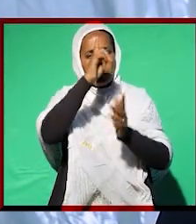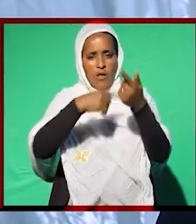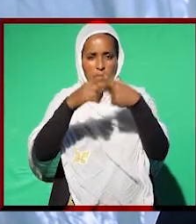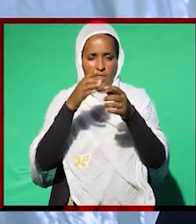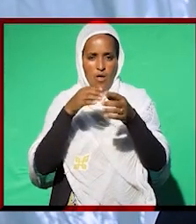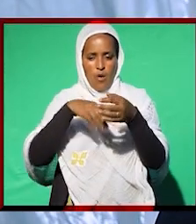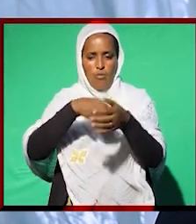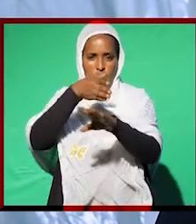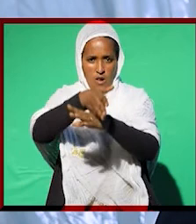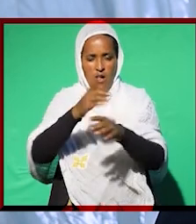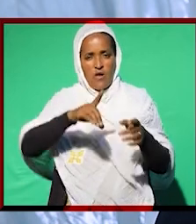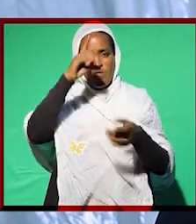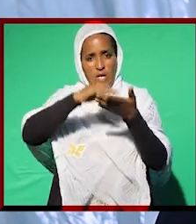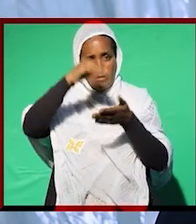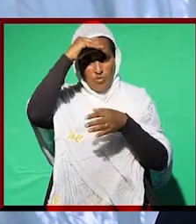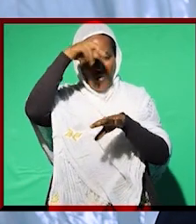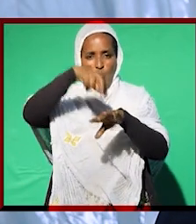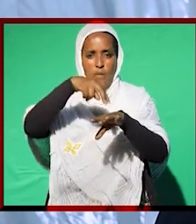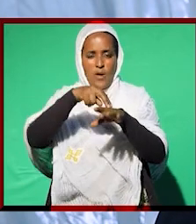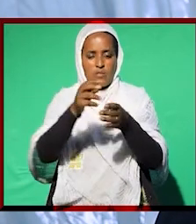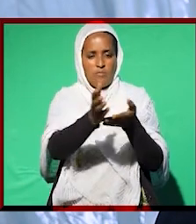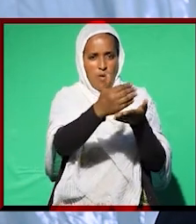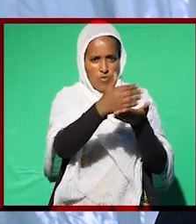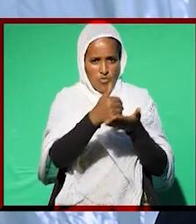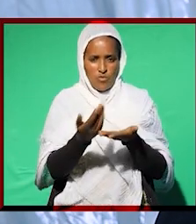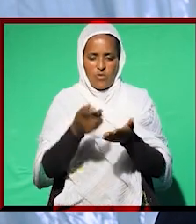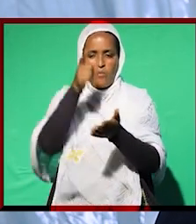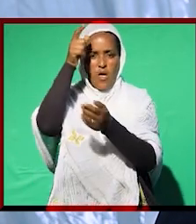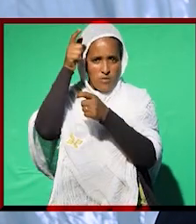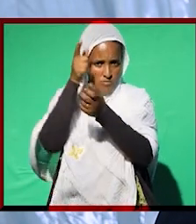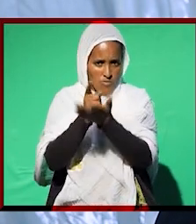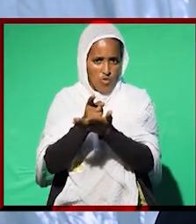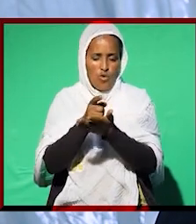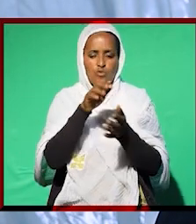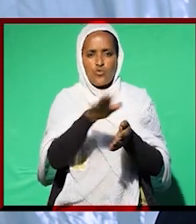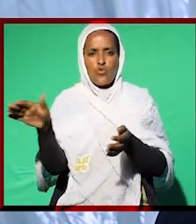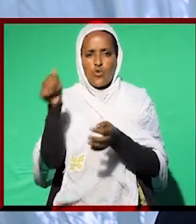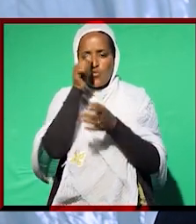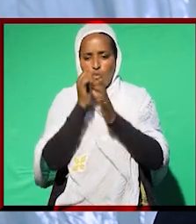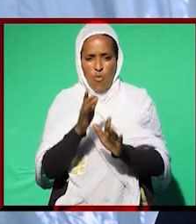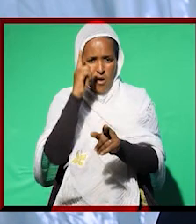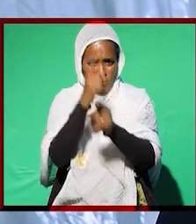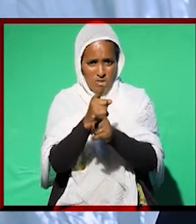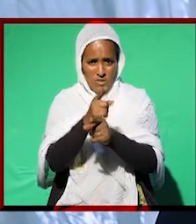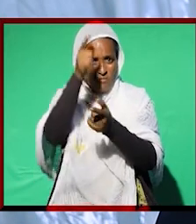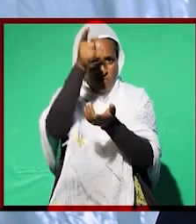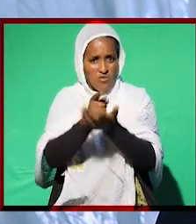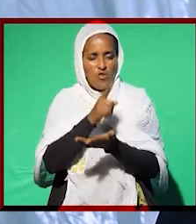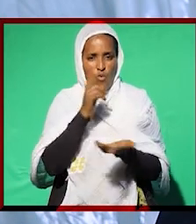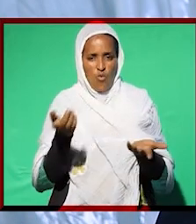ሴኩላሪዝም ከመጣ ወዲህ ከፍተኛ ትምህርት ተቋማት የሚያመርቷቸው የሚያስመርቋቸው ልጆች ኢትዮጵያ ይሁን እየተመረቁ